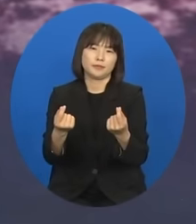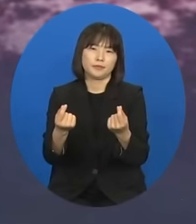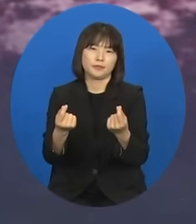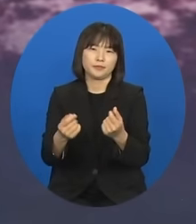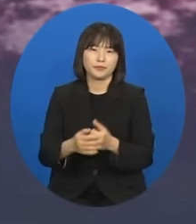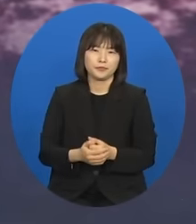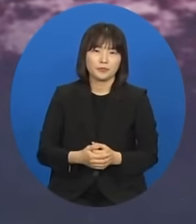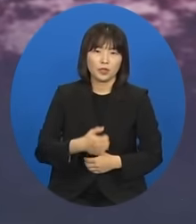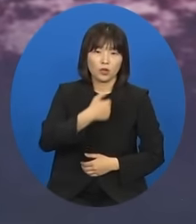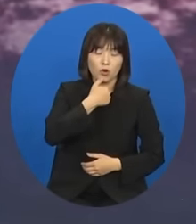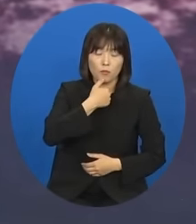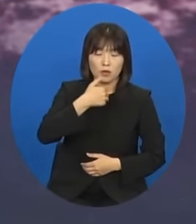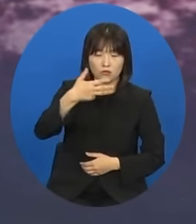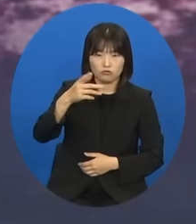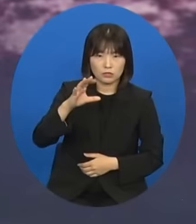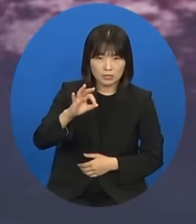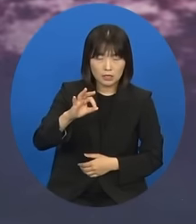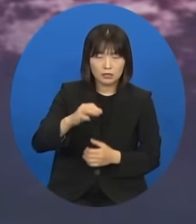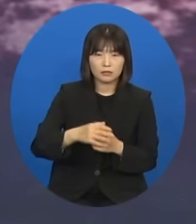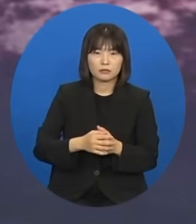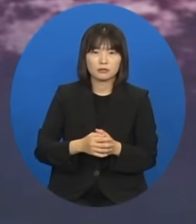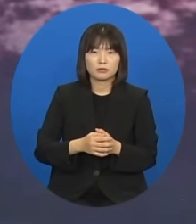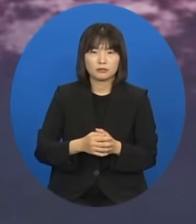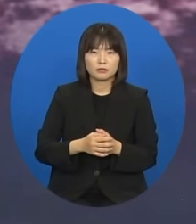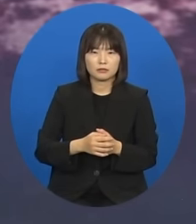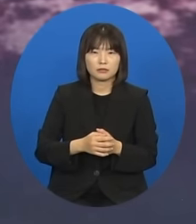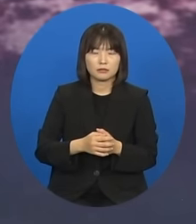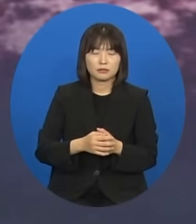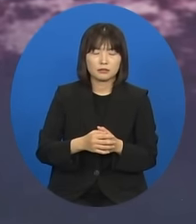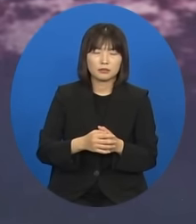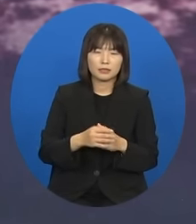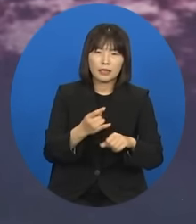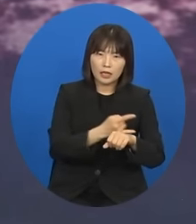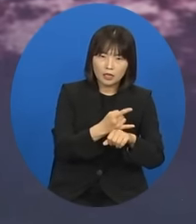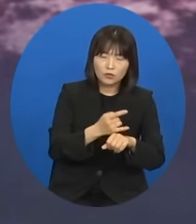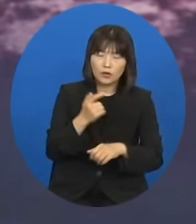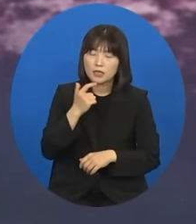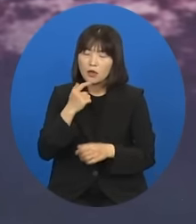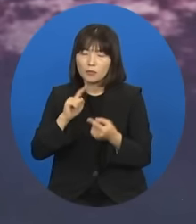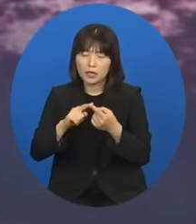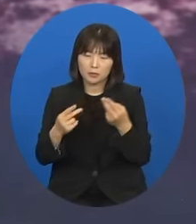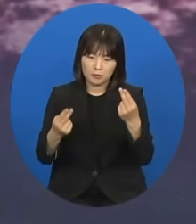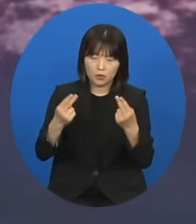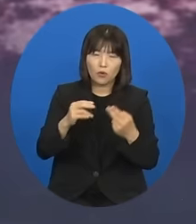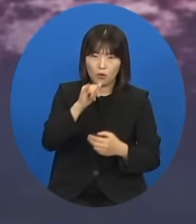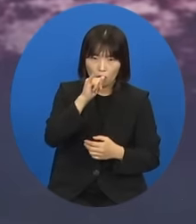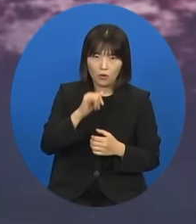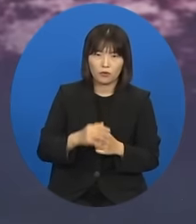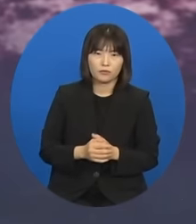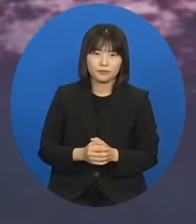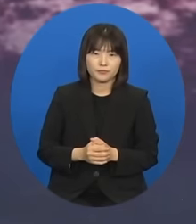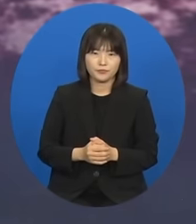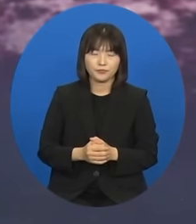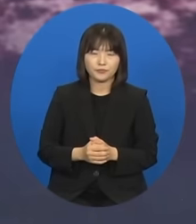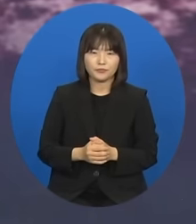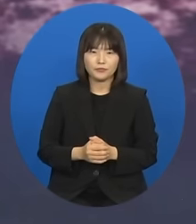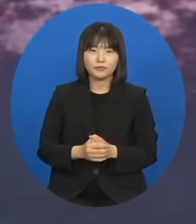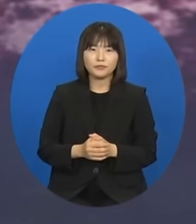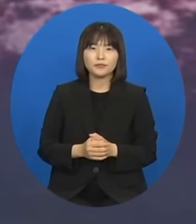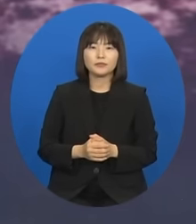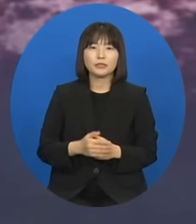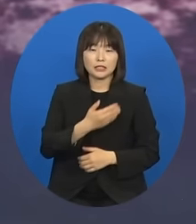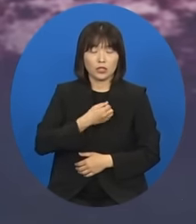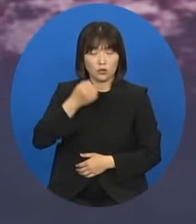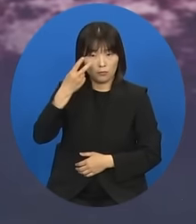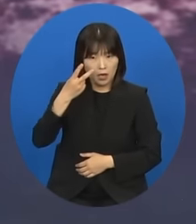장에는 와 야의 비교가 옵니다 하나님의 주에 대한가면서 얘기를 하는데 자기도